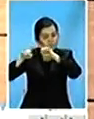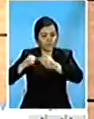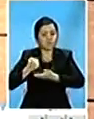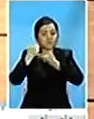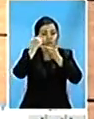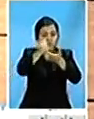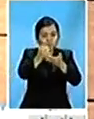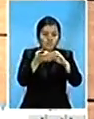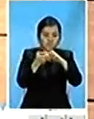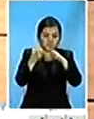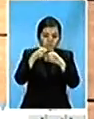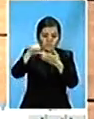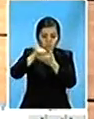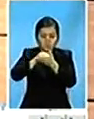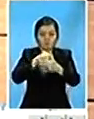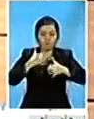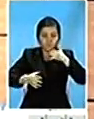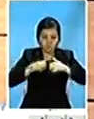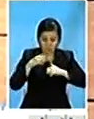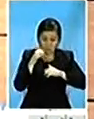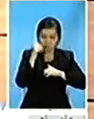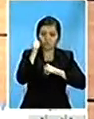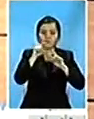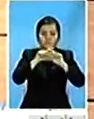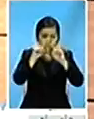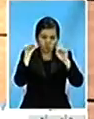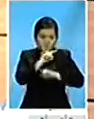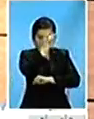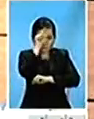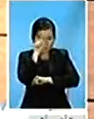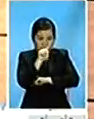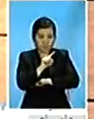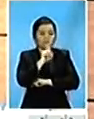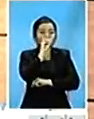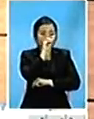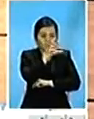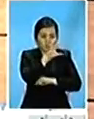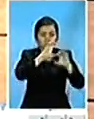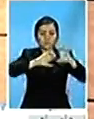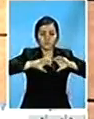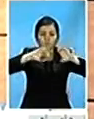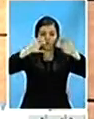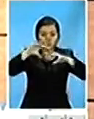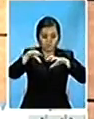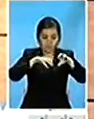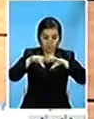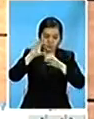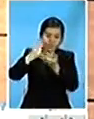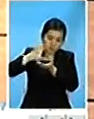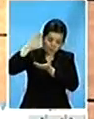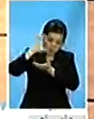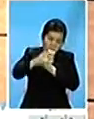เดือดร้อนของพี่น้องประชาชนแต่ดิฉันอยากจะตั้งข้อสังเกตไว้ว่าการจัดสรรงบประมาณแต่ละปี